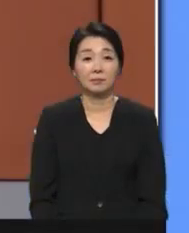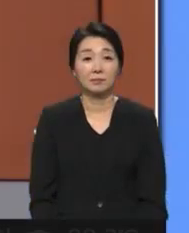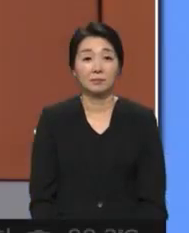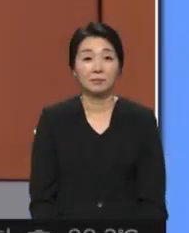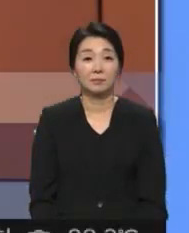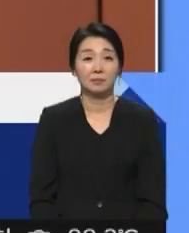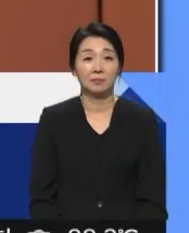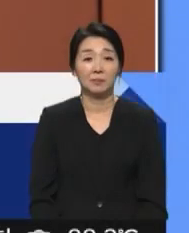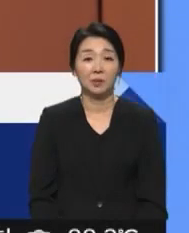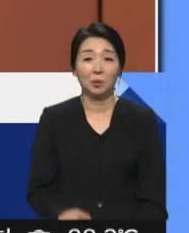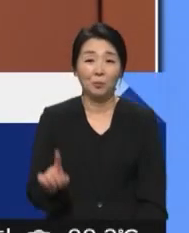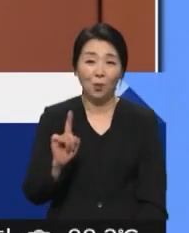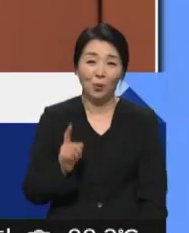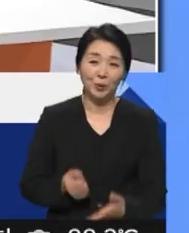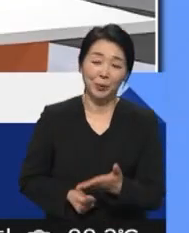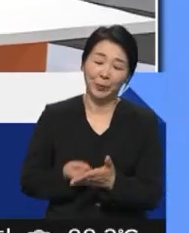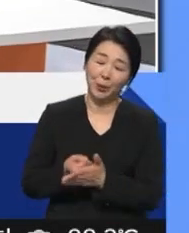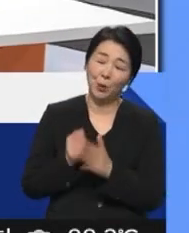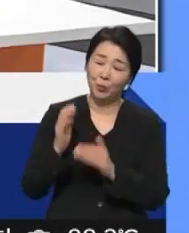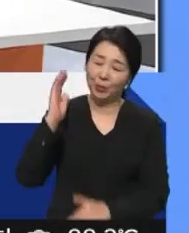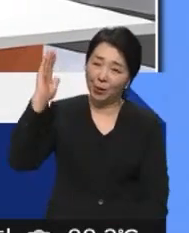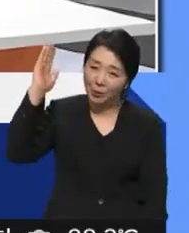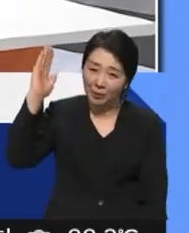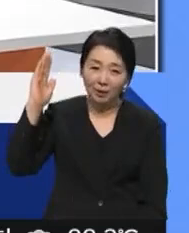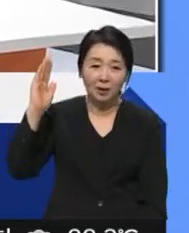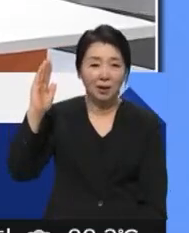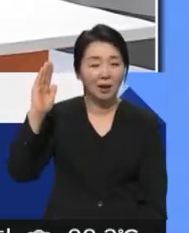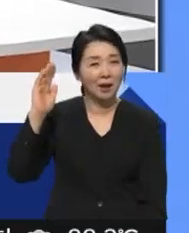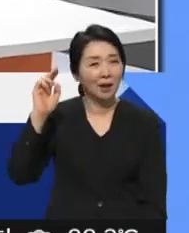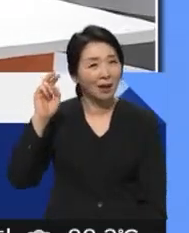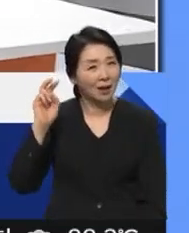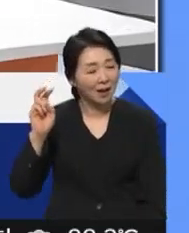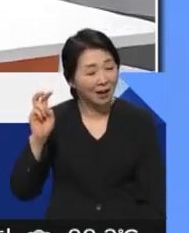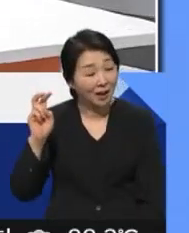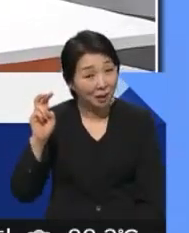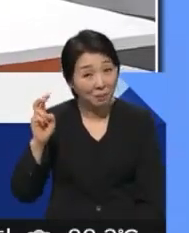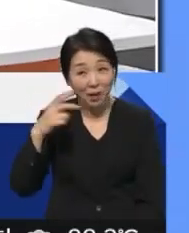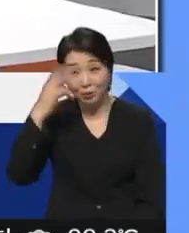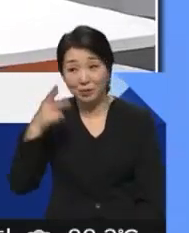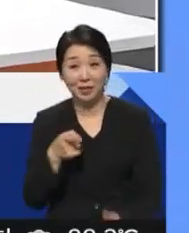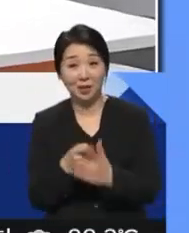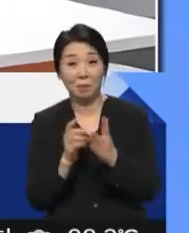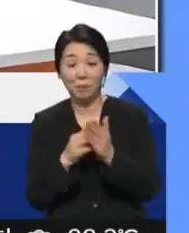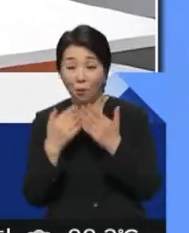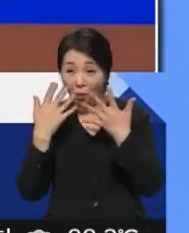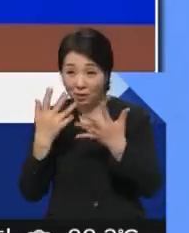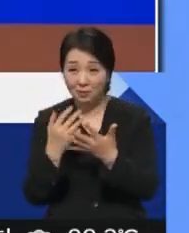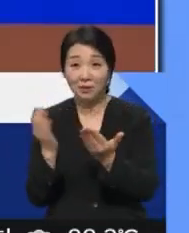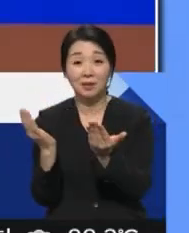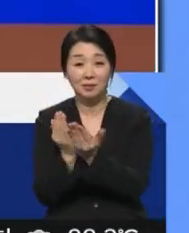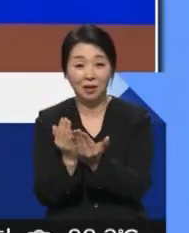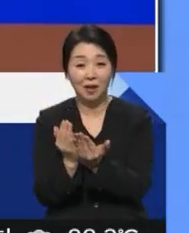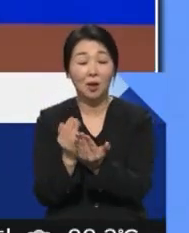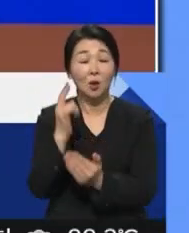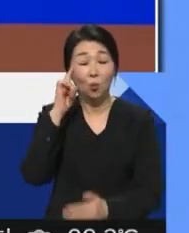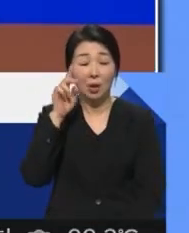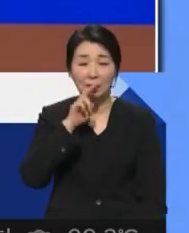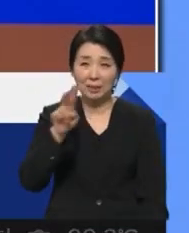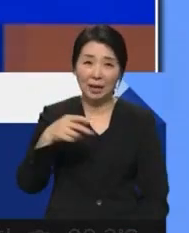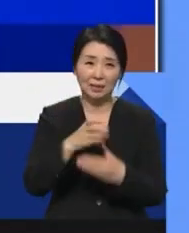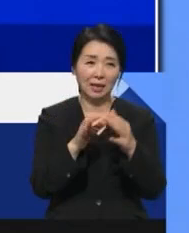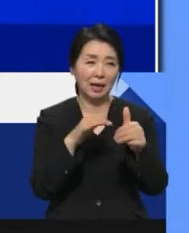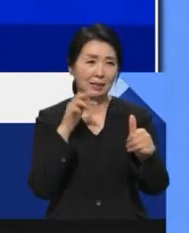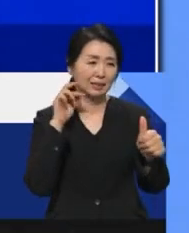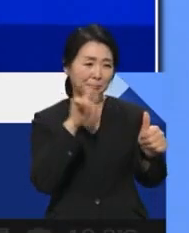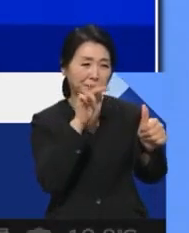그래서 뭔가 작정을 하고 오늘 연설을 하지 않겠느냐는 예상을 유 실장이 했는데 정확했네요. 네, 아무래도 글쎄요. 야당을 강하게 비판할 것